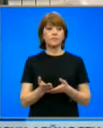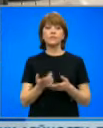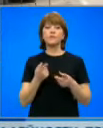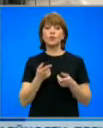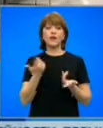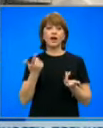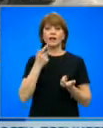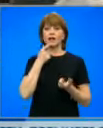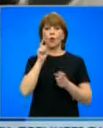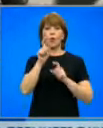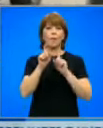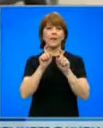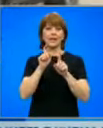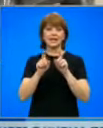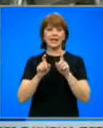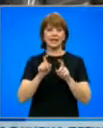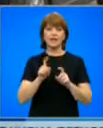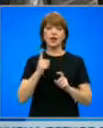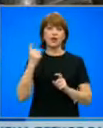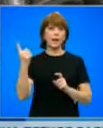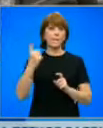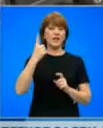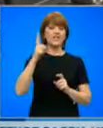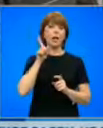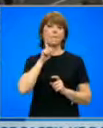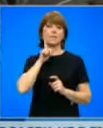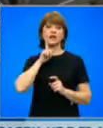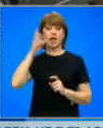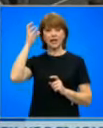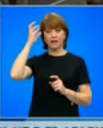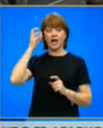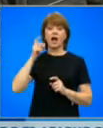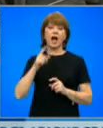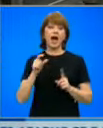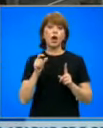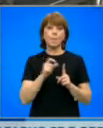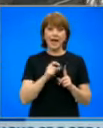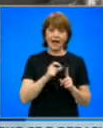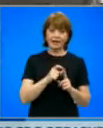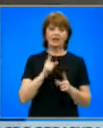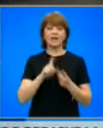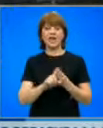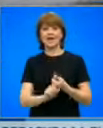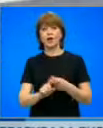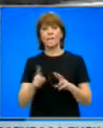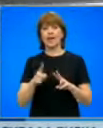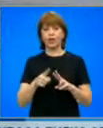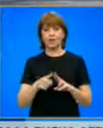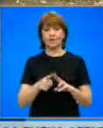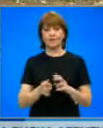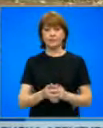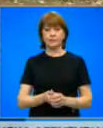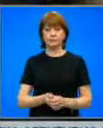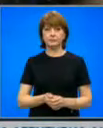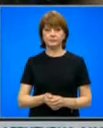беше коментиран от страна на първите мъже на държавата от президента Румен Радев и от премиера Кирил Петков. Вижте.